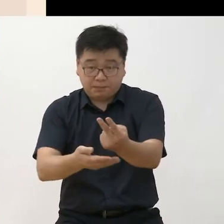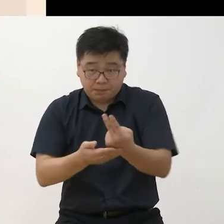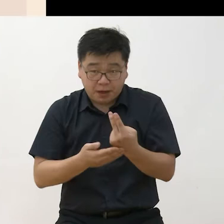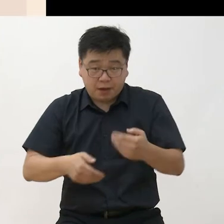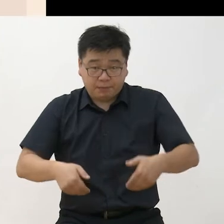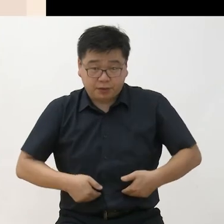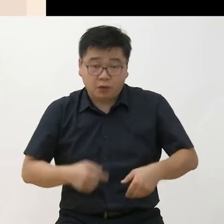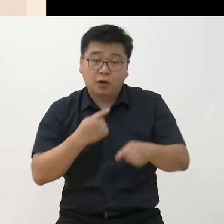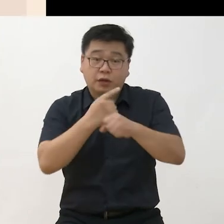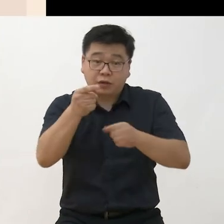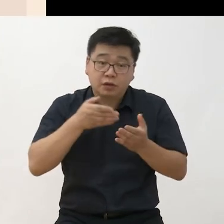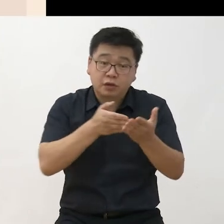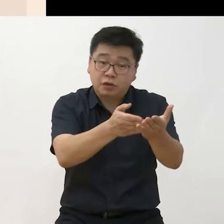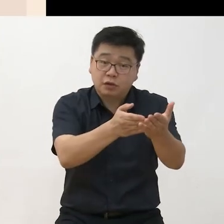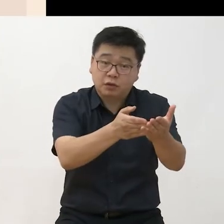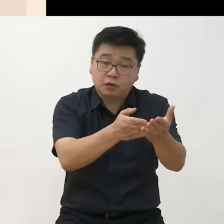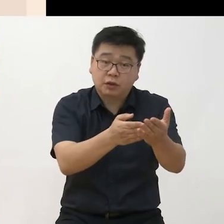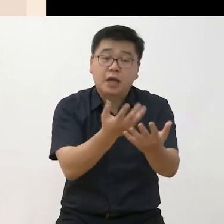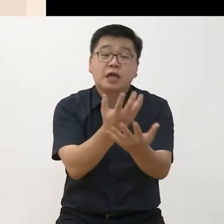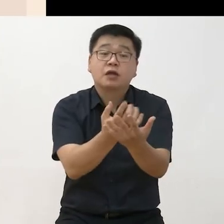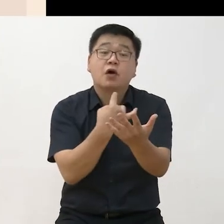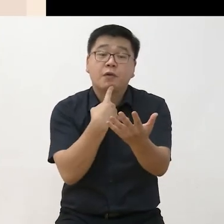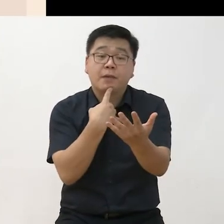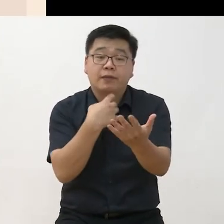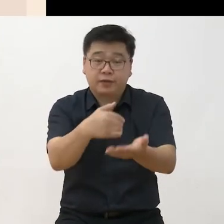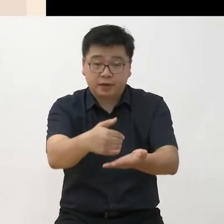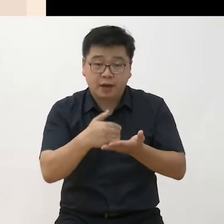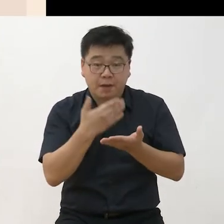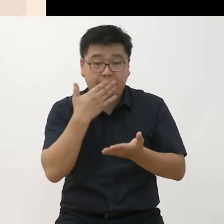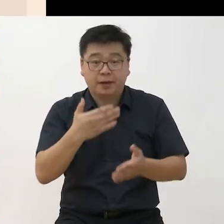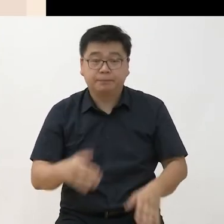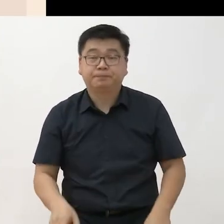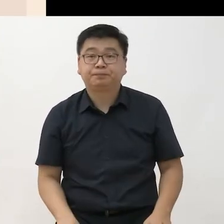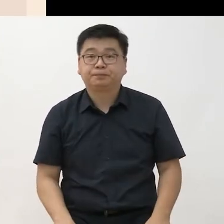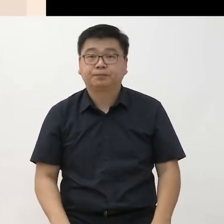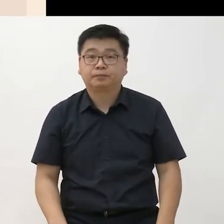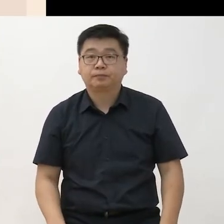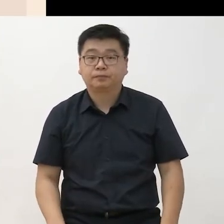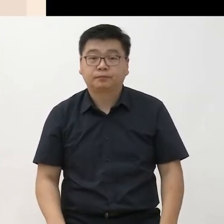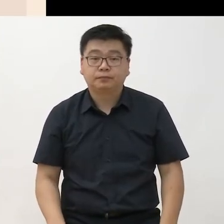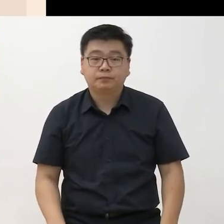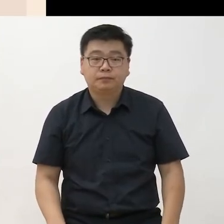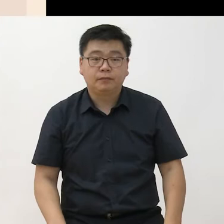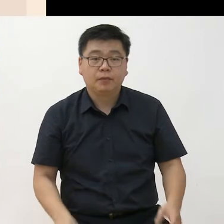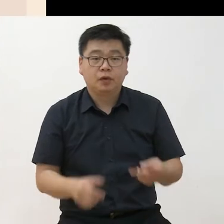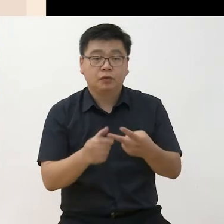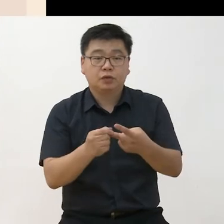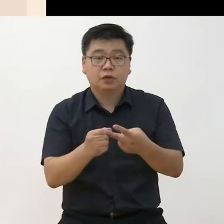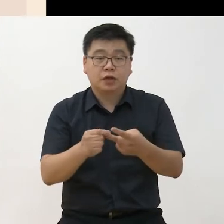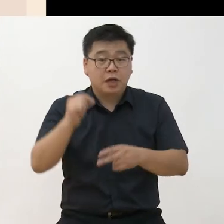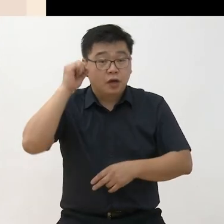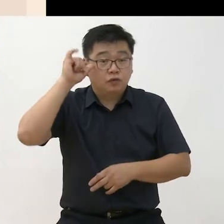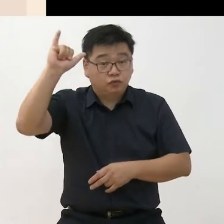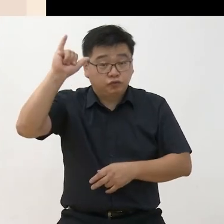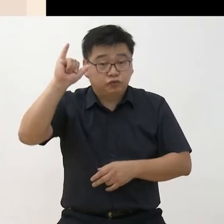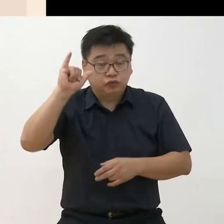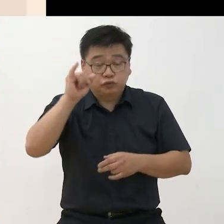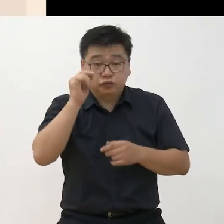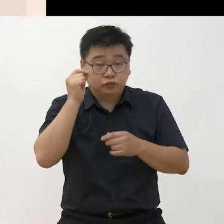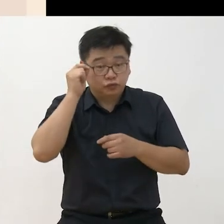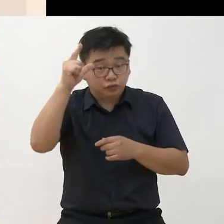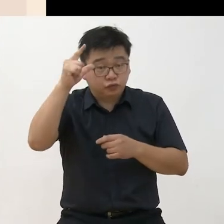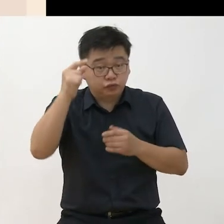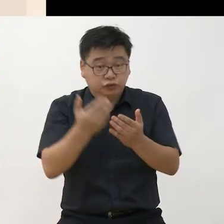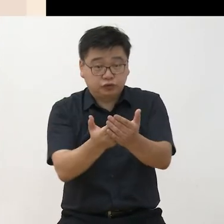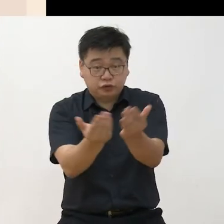신청서 21년도에는 지원 신청서만 제출하시면 되겠습니다. 두 번째로 우수 전시 지원입니다.